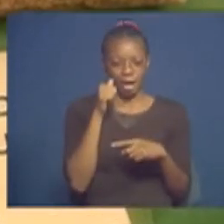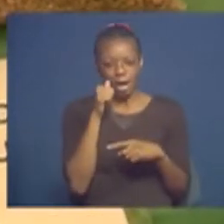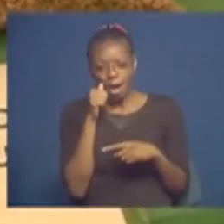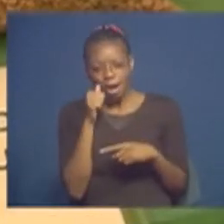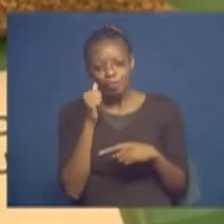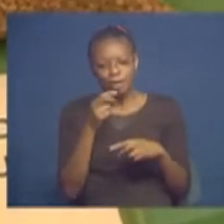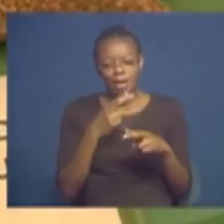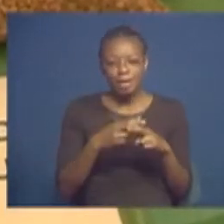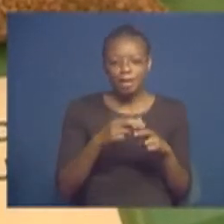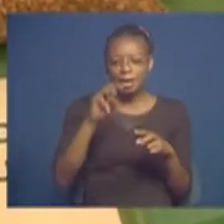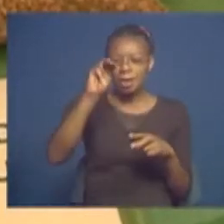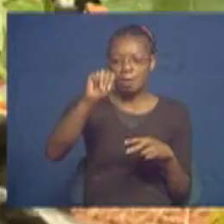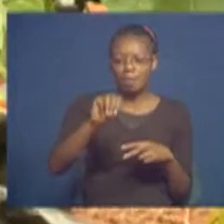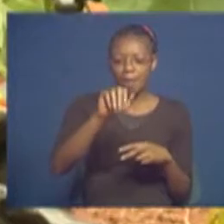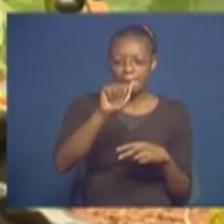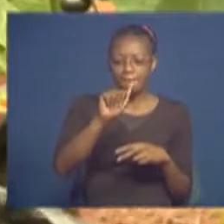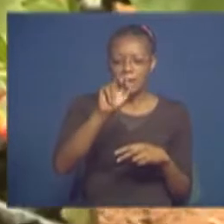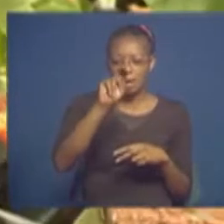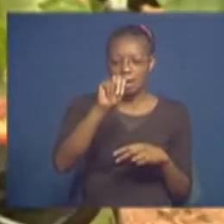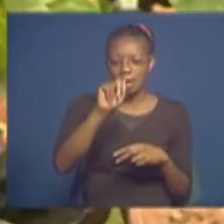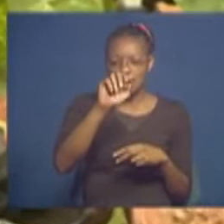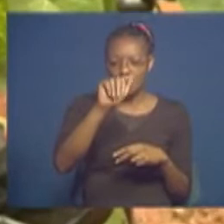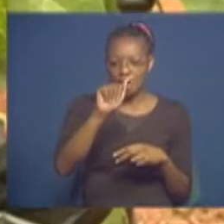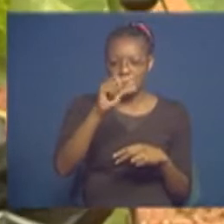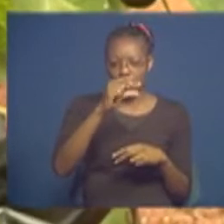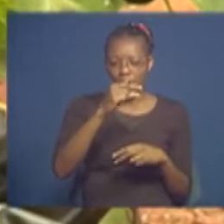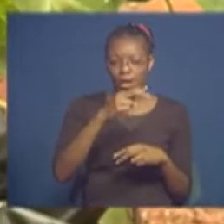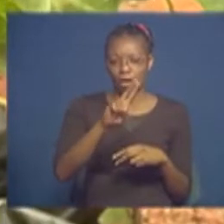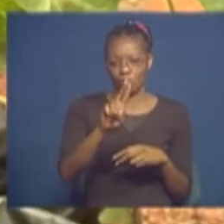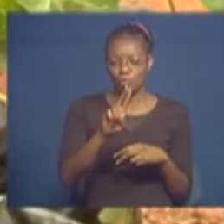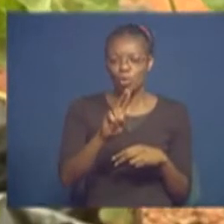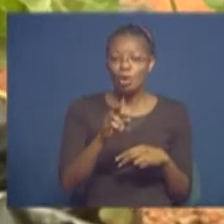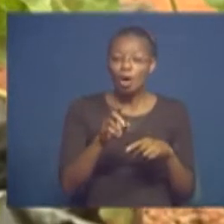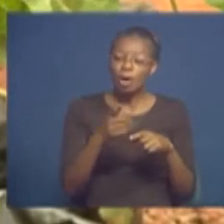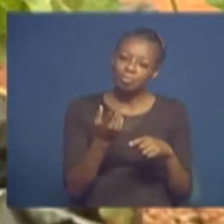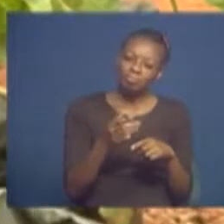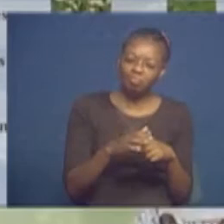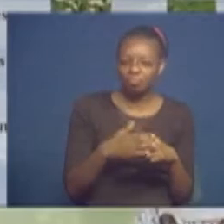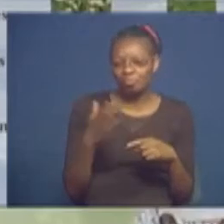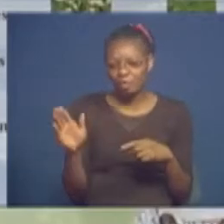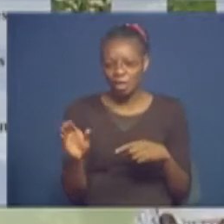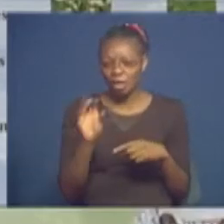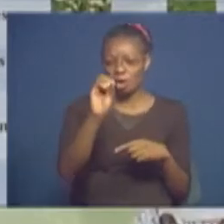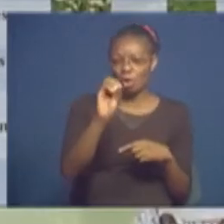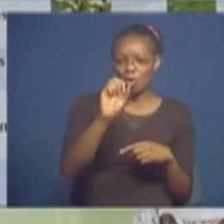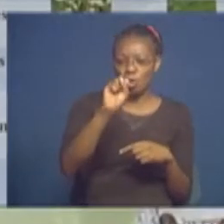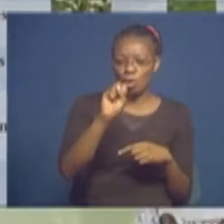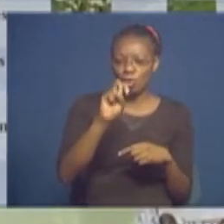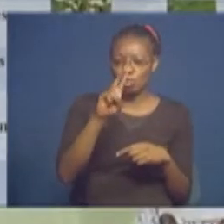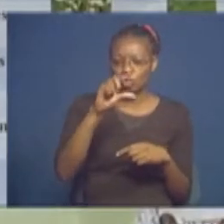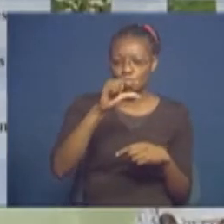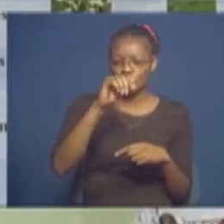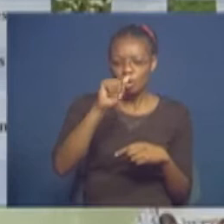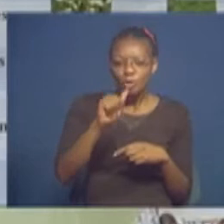managu na watu wa mkoa wa Kati, ama mnavu ukielekea upande wa pwani, ama usuga iwapo wewe